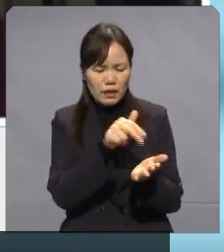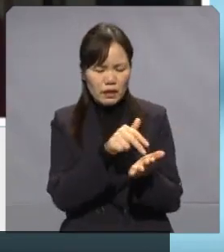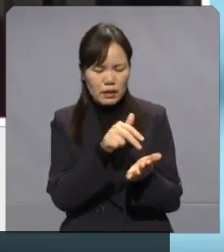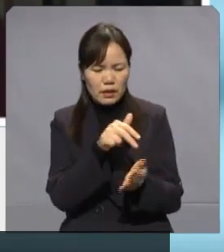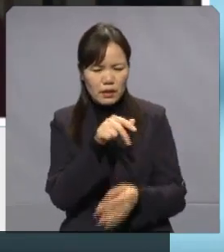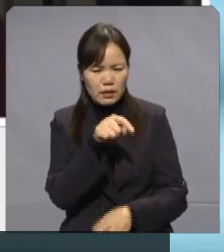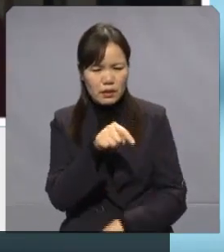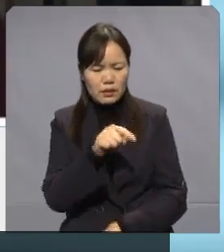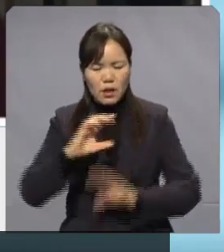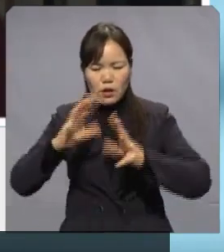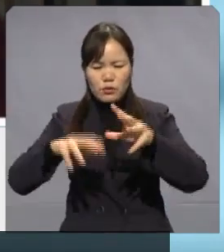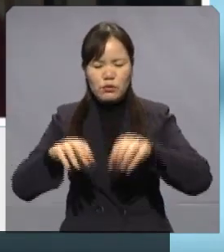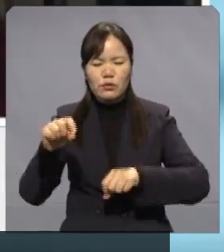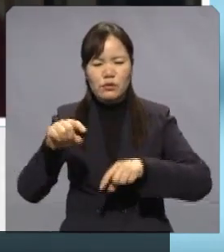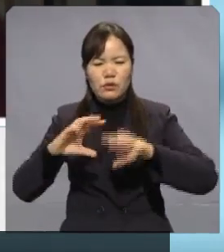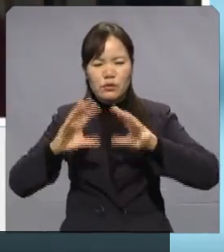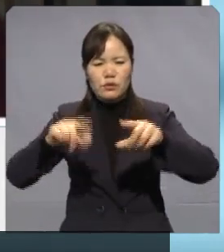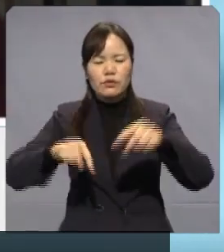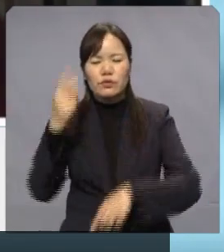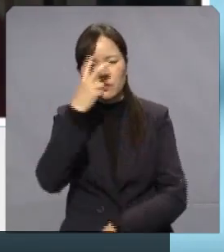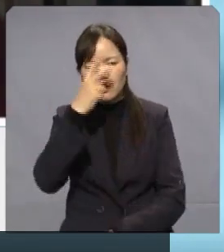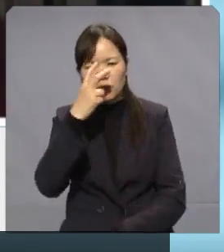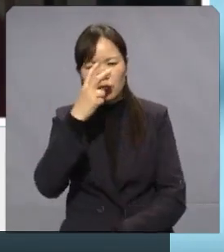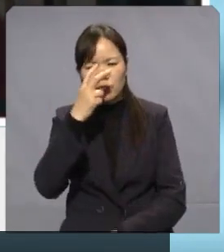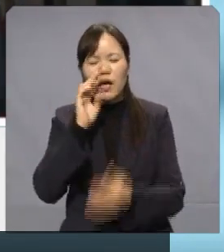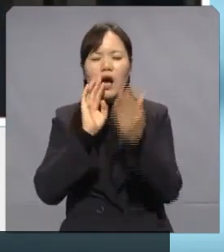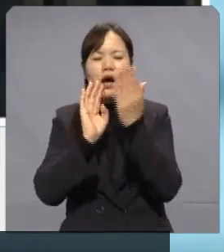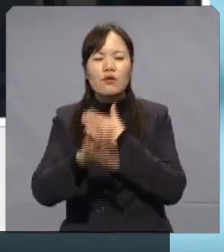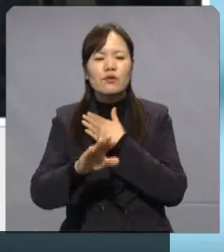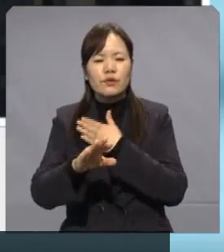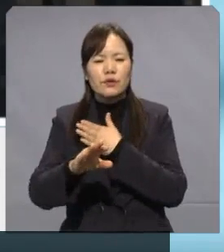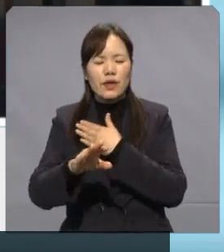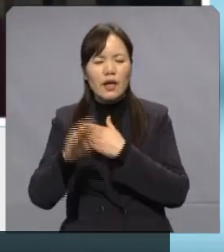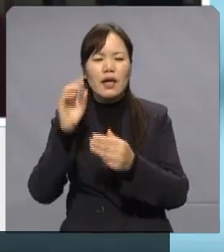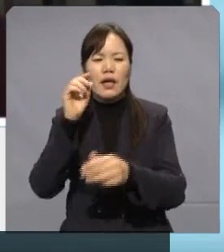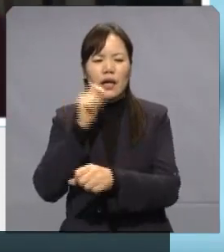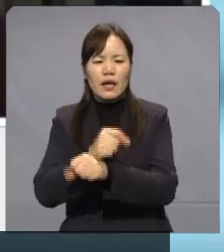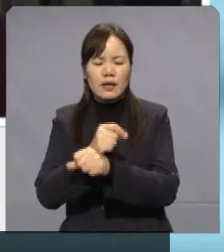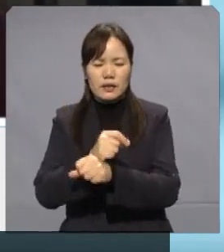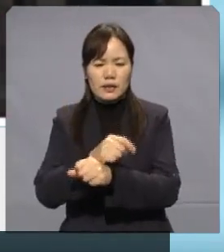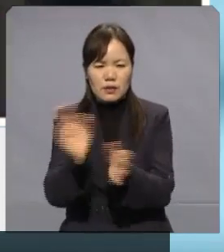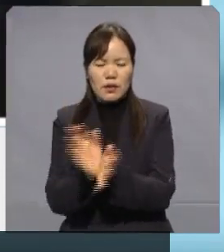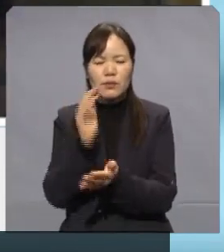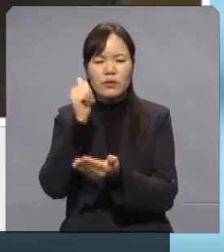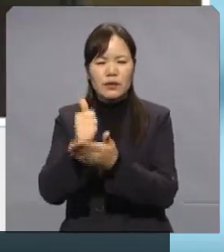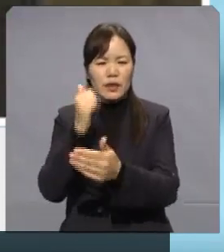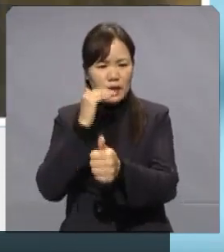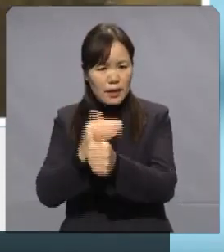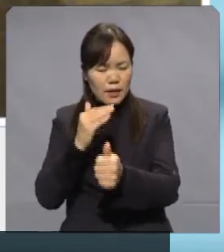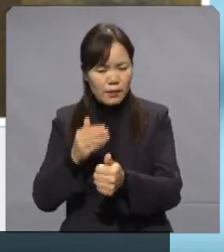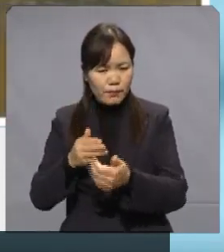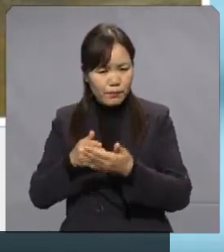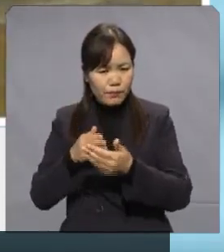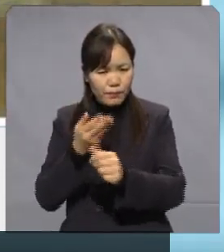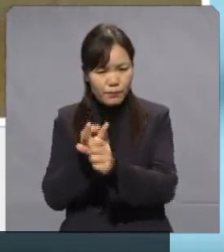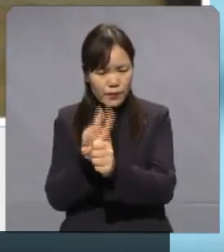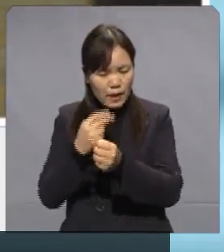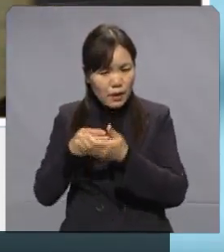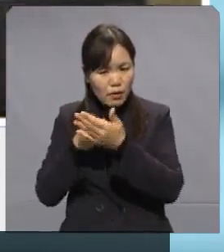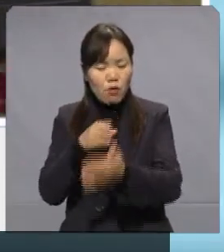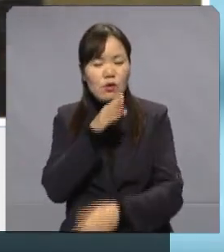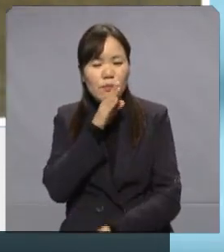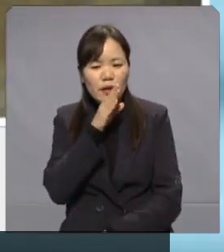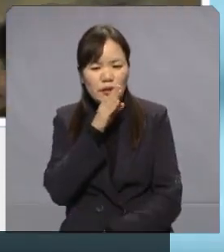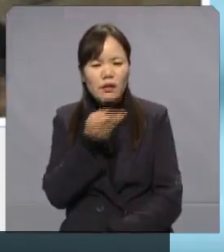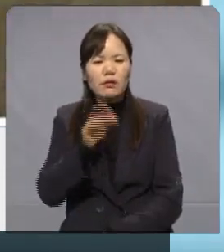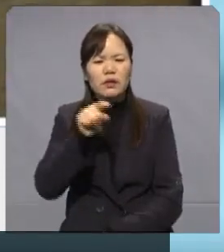사실은 국정조사 이후에 선후 관계상 이후에 행안부 장관 해임 건의안이라든가 탄핵 얘기가 나오는 것이 순리인데